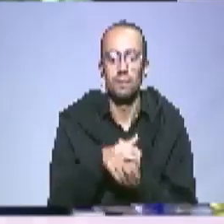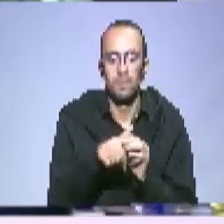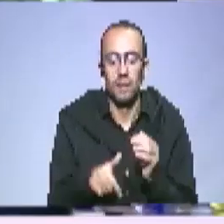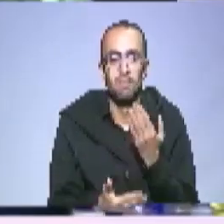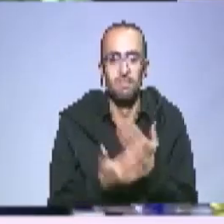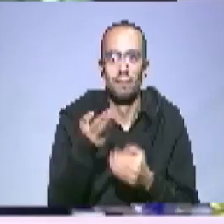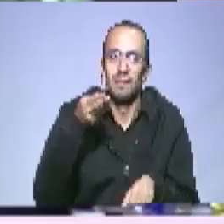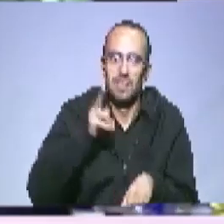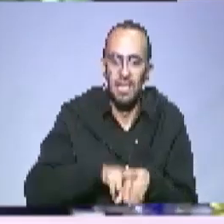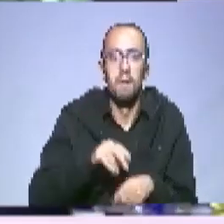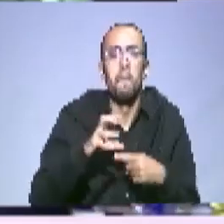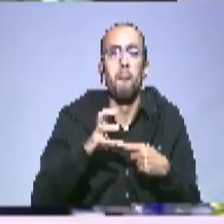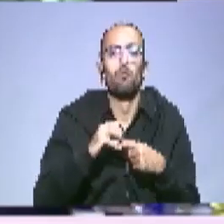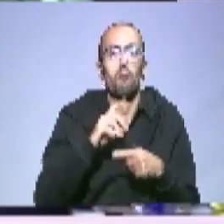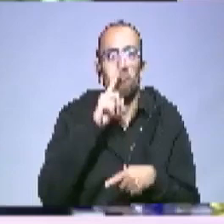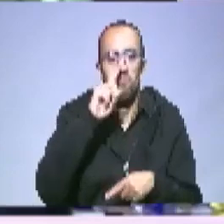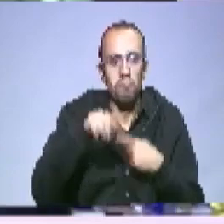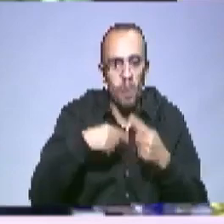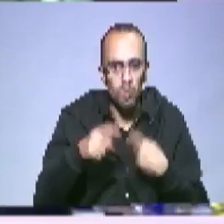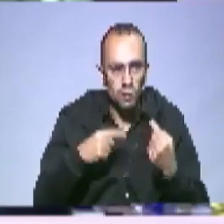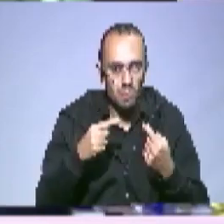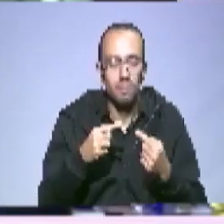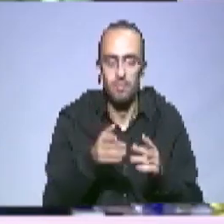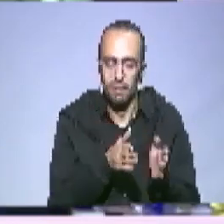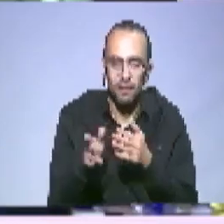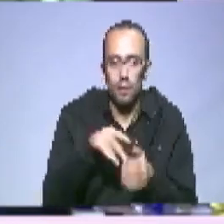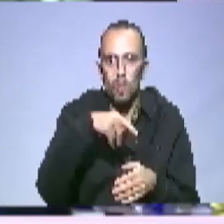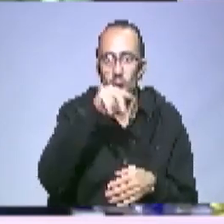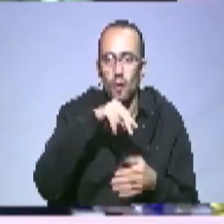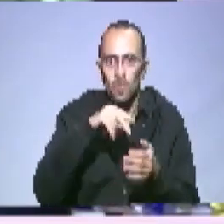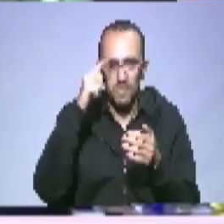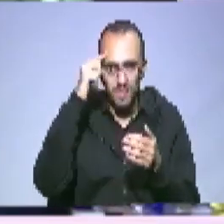للمشروب بتاعنا اللي احنا قلنا عليه. مساء الخير على حضراتكم.